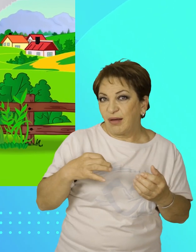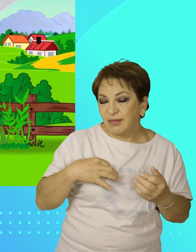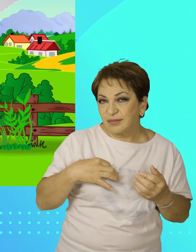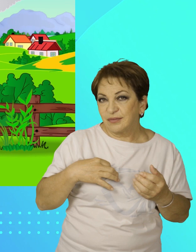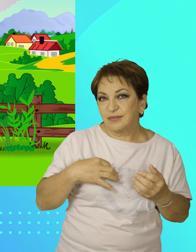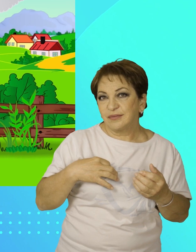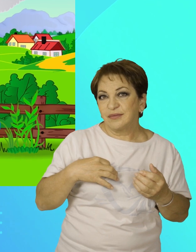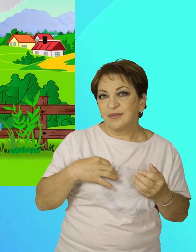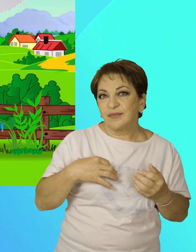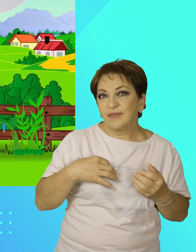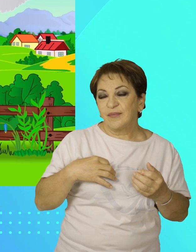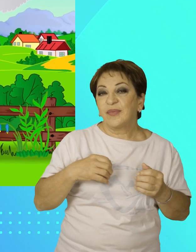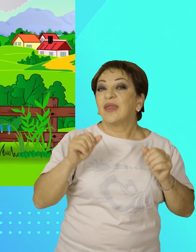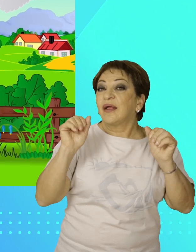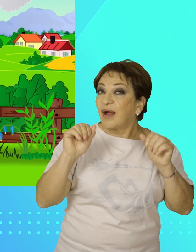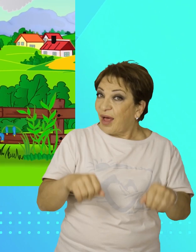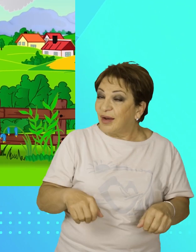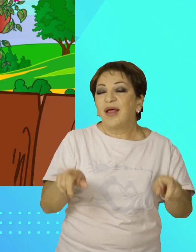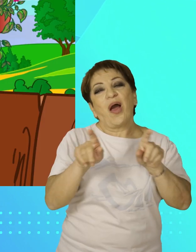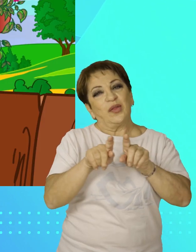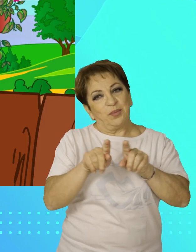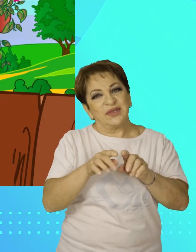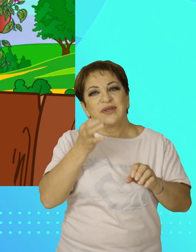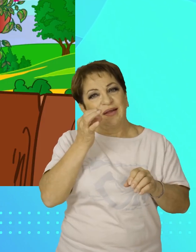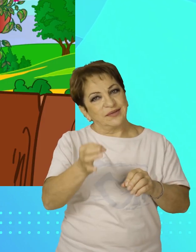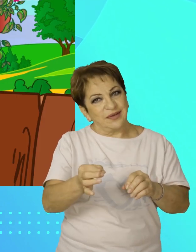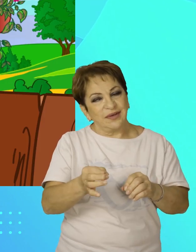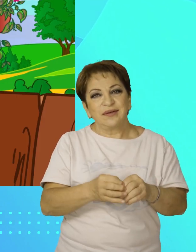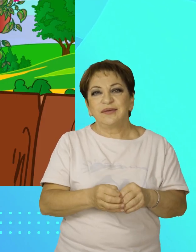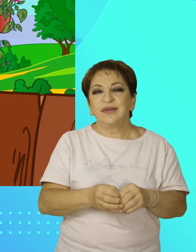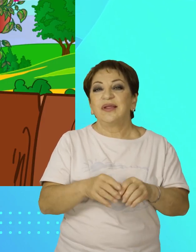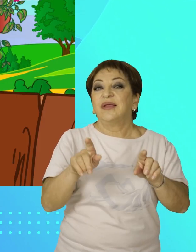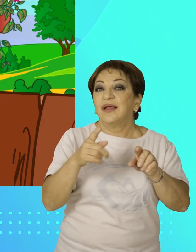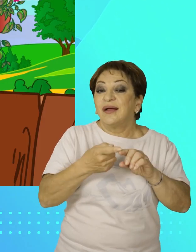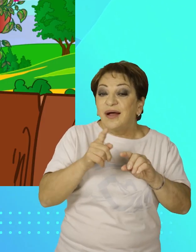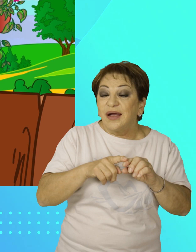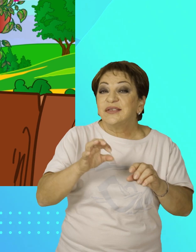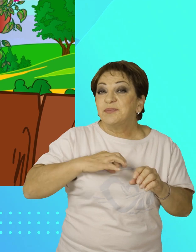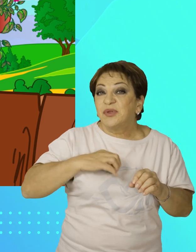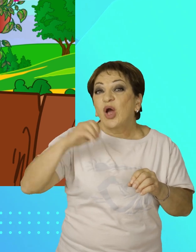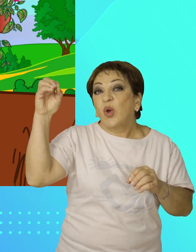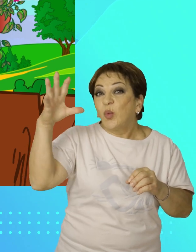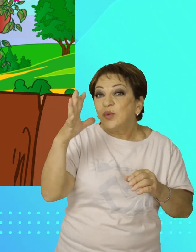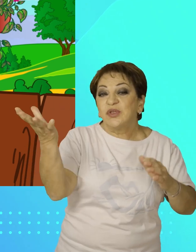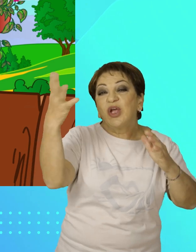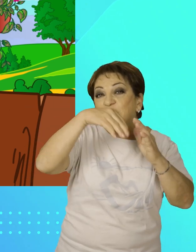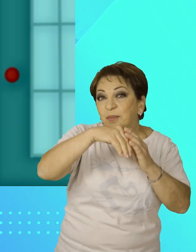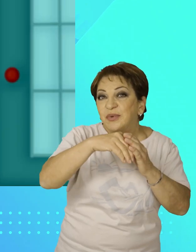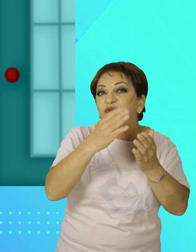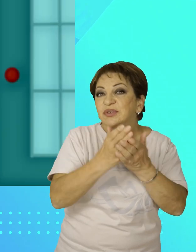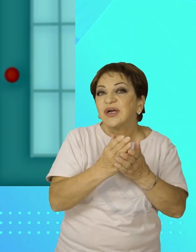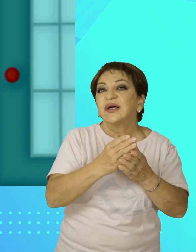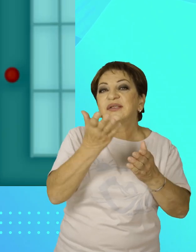սպիտակ։ Կարելի է և այդպես ասել։ Հենց այդ սպիտակ լույսն է, որ իր մեջներա ռում է